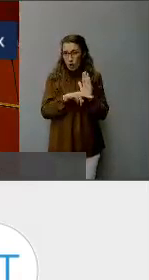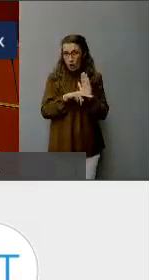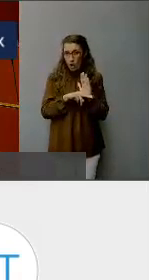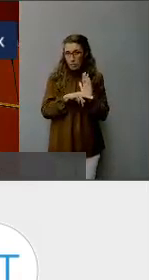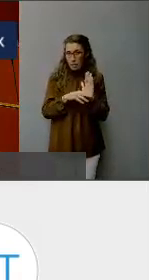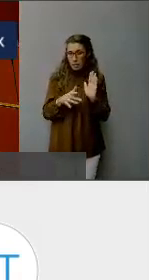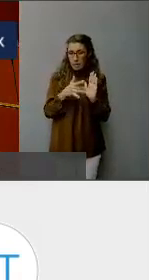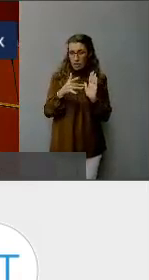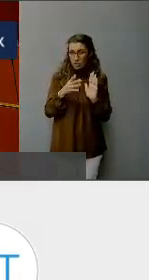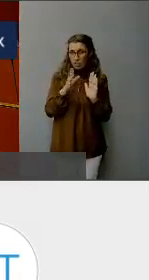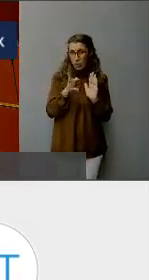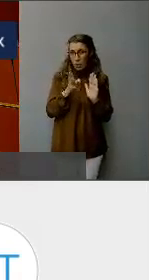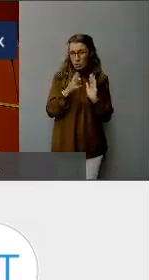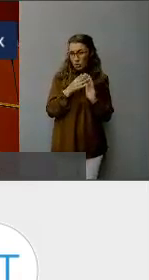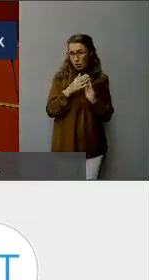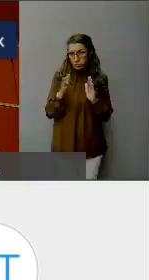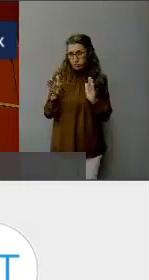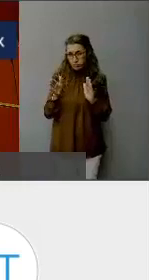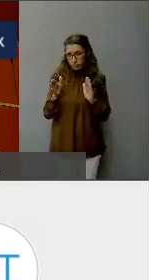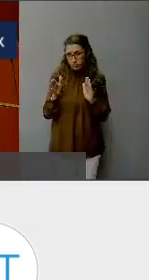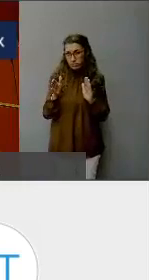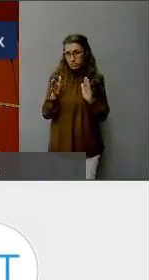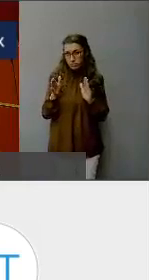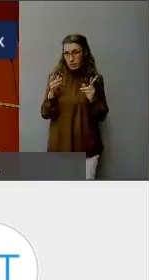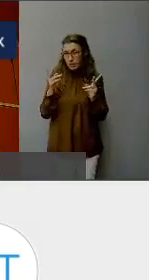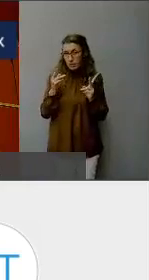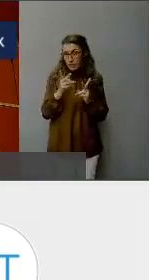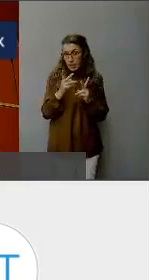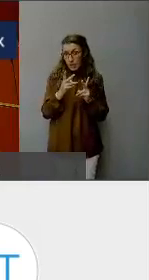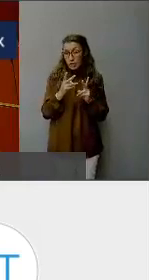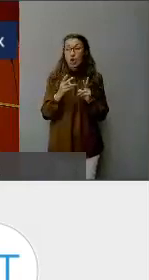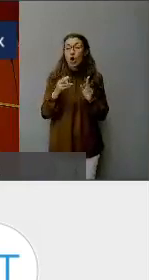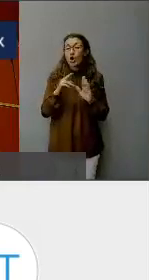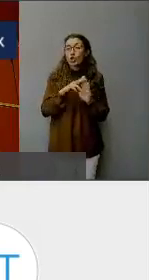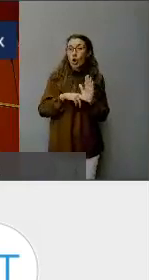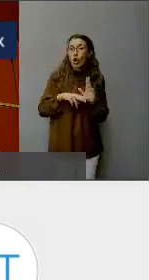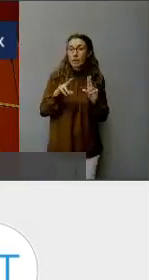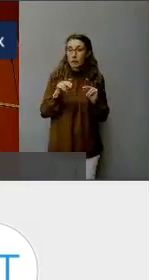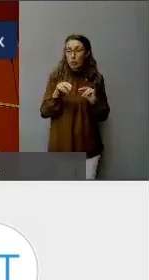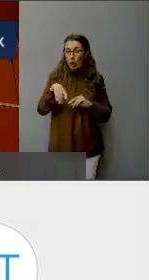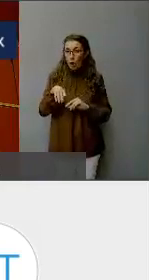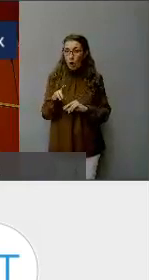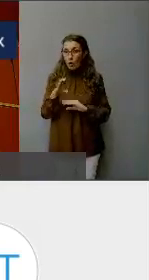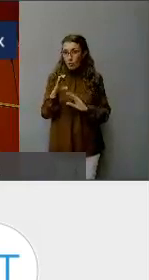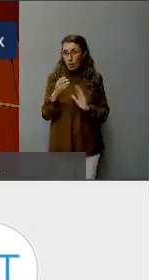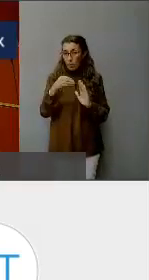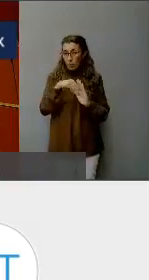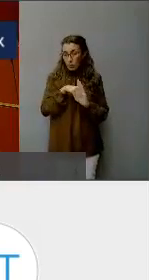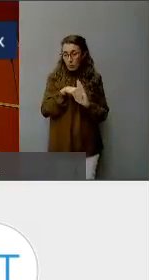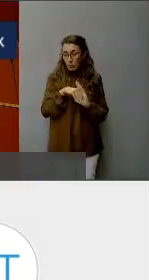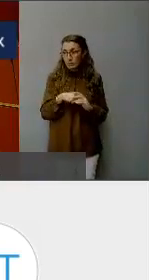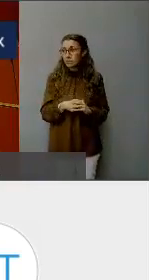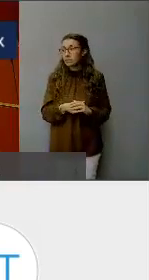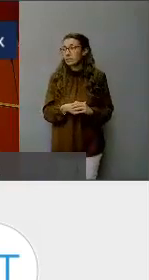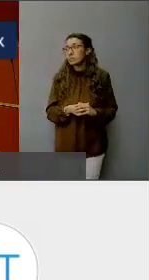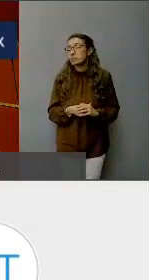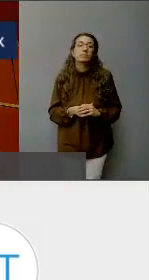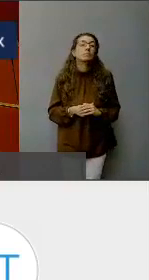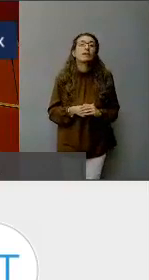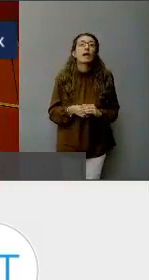in avanti della lazio urbanistica quindi in fondo quindi la norma la nuova norma che sarà inserita nel pool e questo è l'emendamento